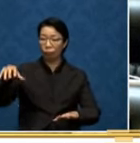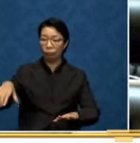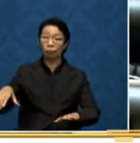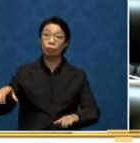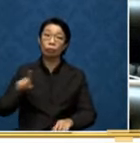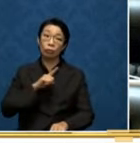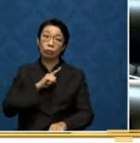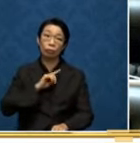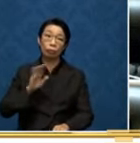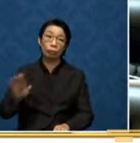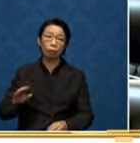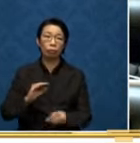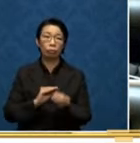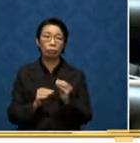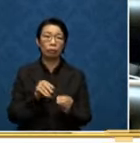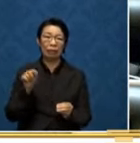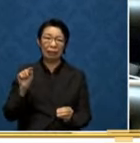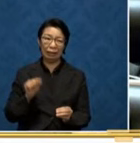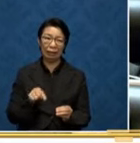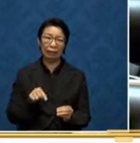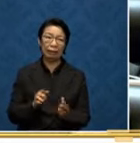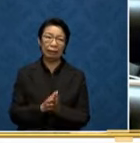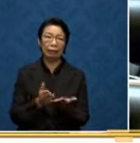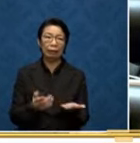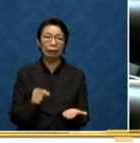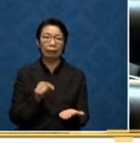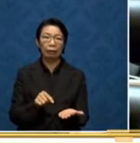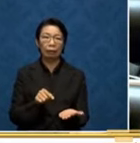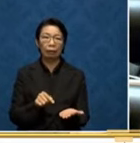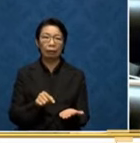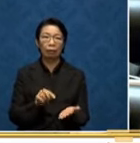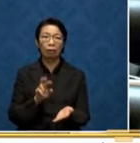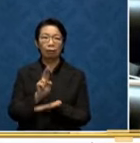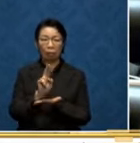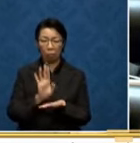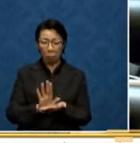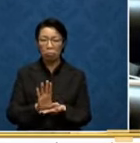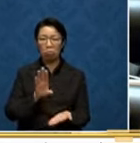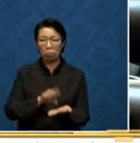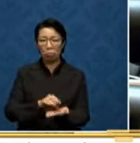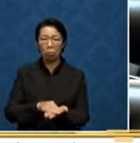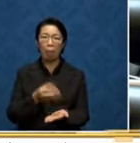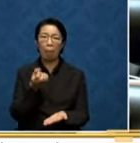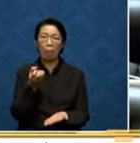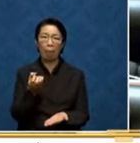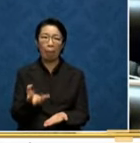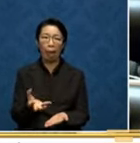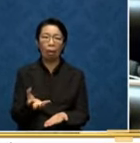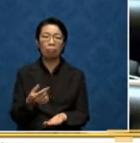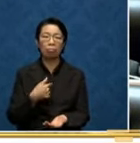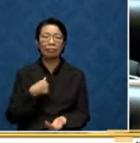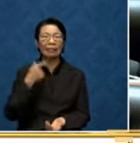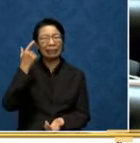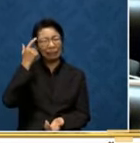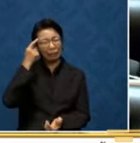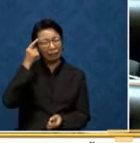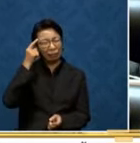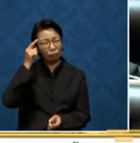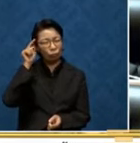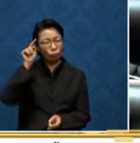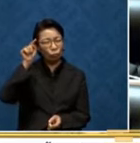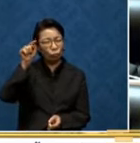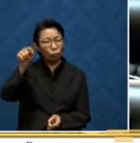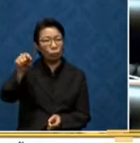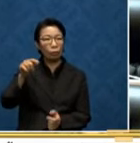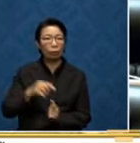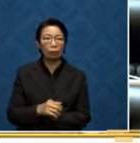จากข้อมูลตัวเลขเนี่ยเมื่อข้อมูลที่อยู่ในระบบก็ค่อนข้างเยอะอยู่แล้วนะครับแต่ผมคิดไปถึงว่าตัวเ